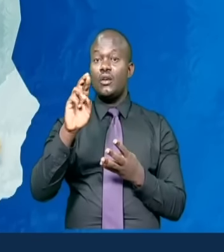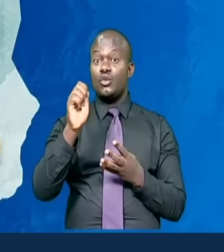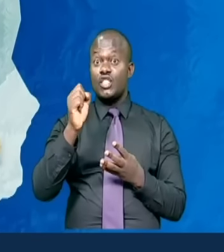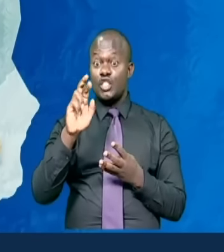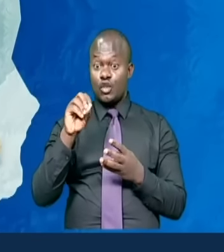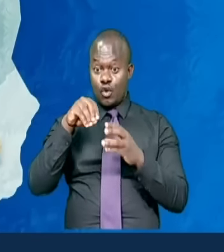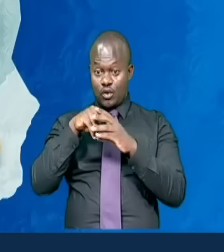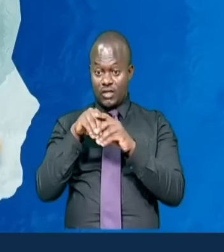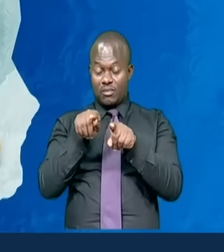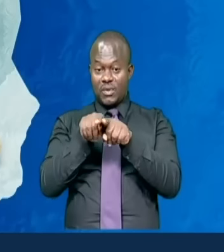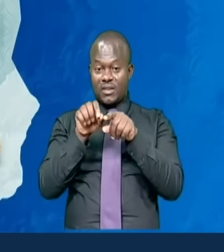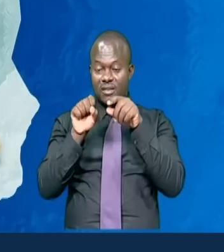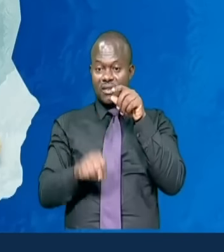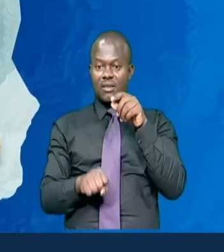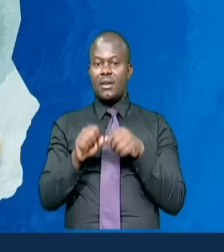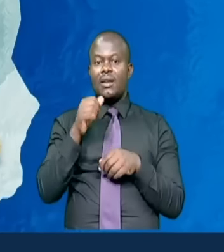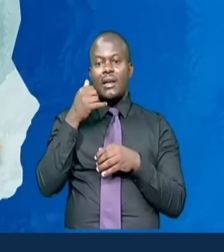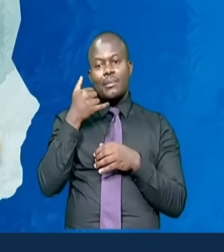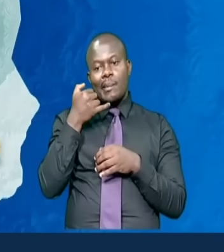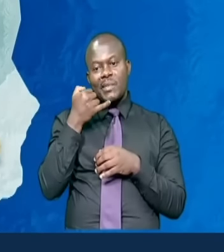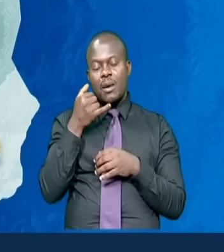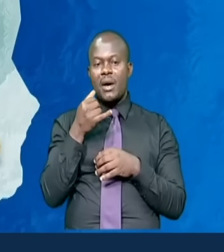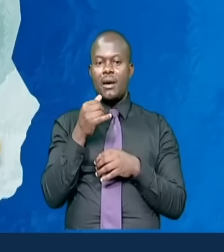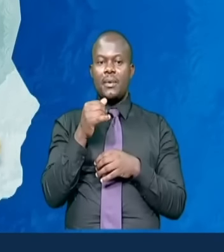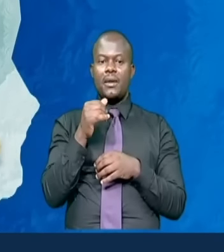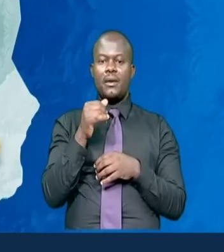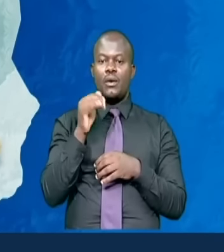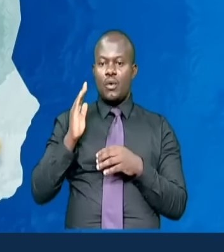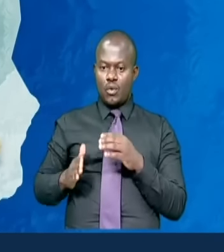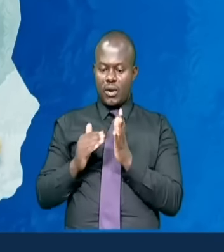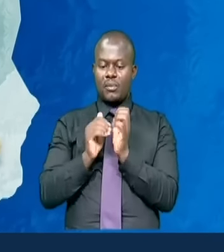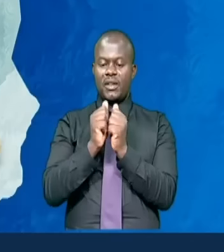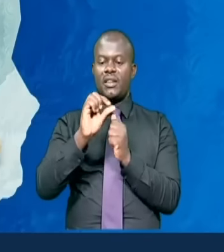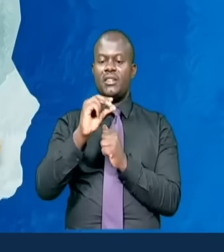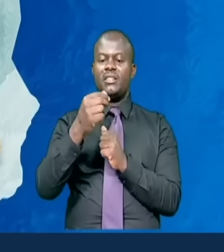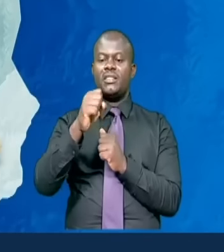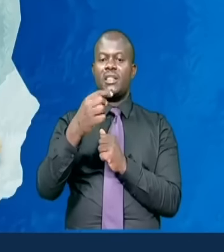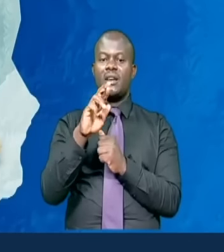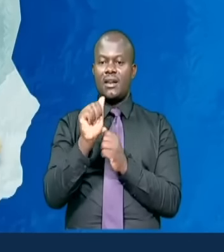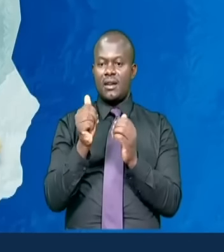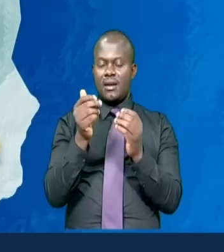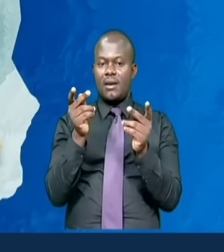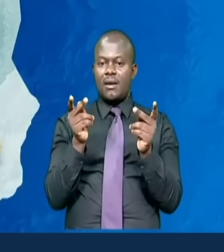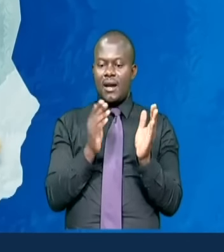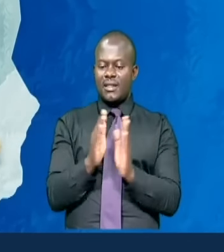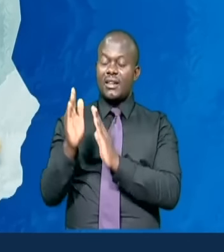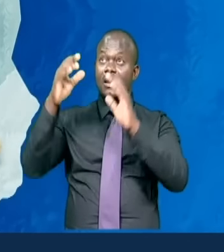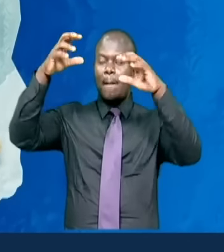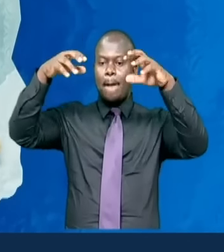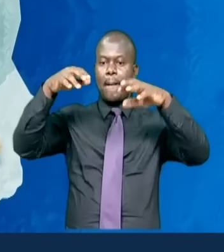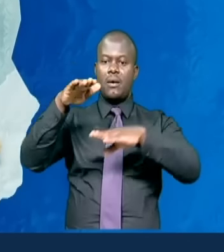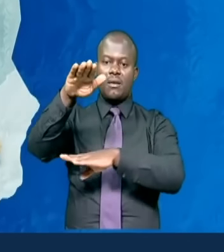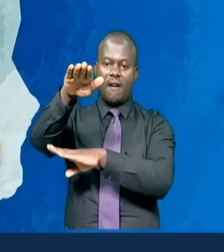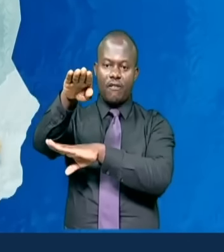byo mu majyepfo mu bice bya Nyamagabe mu bice bya Huye ndetse na Gisagara niho hateganyijwe ibihe by'imvura mu masaha